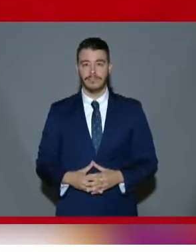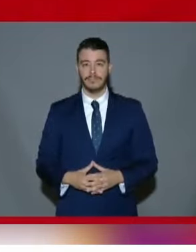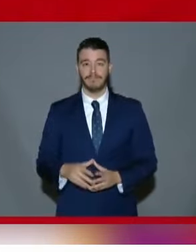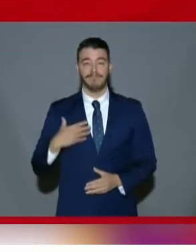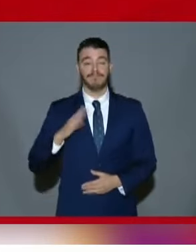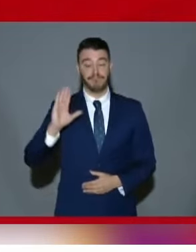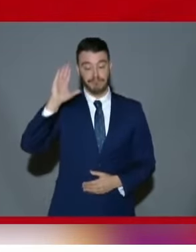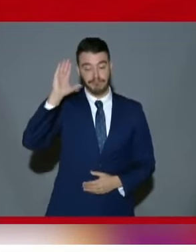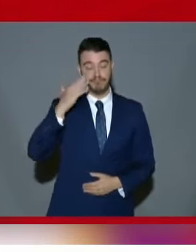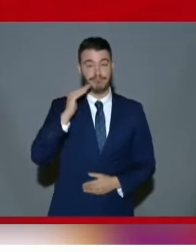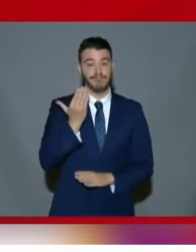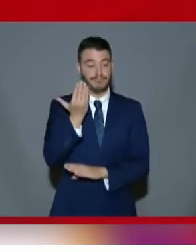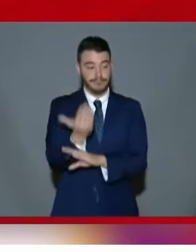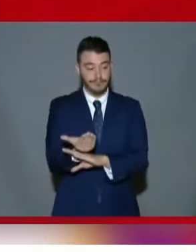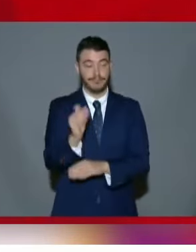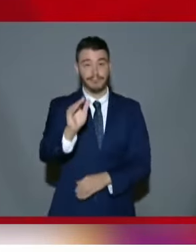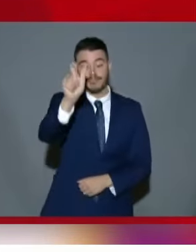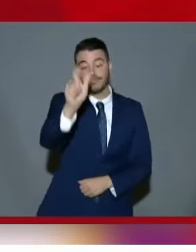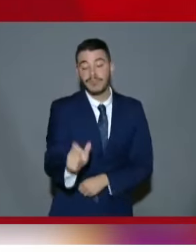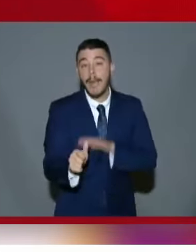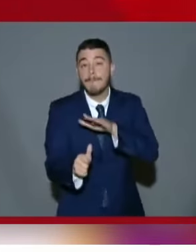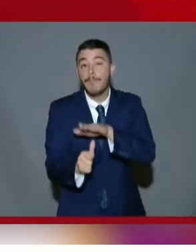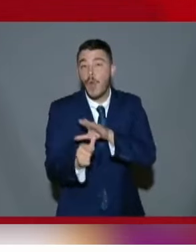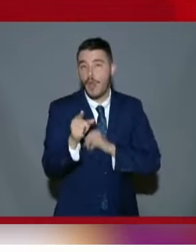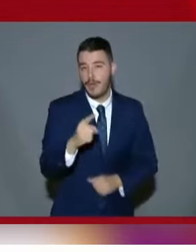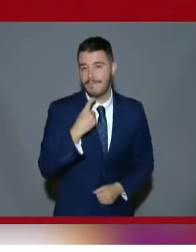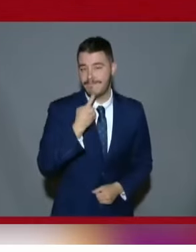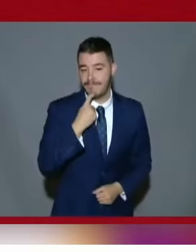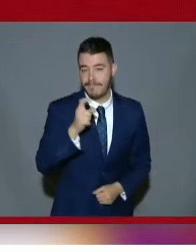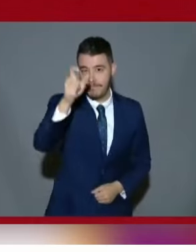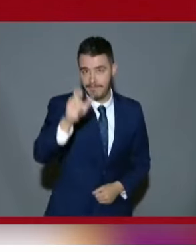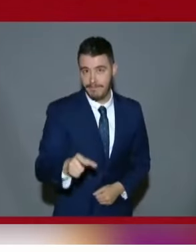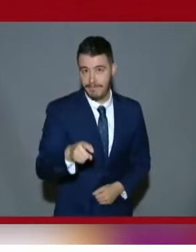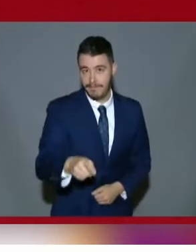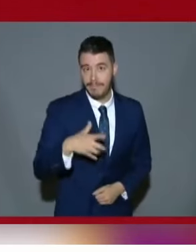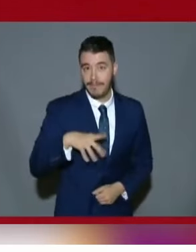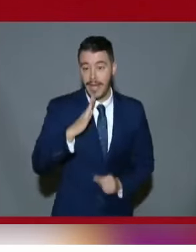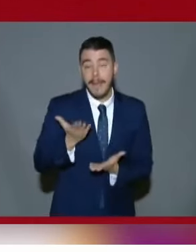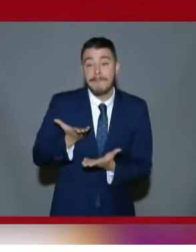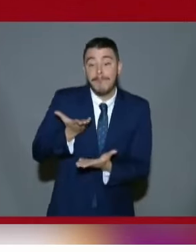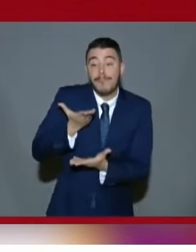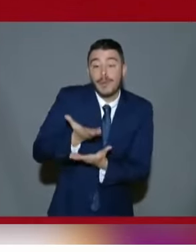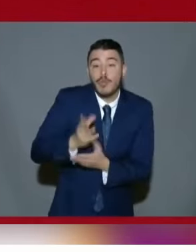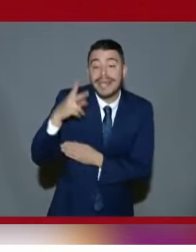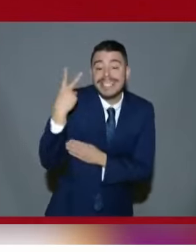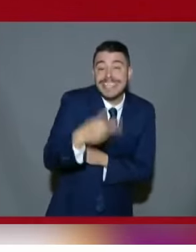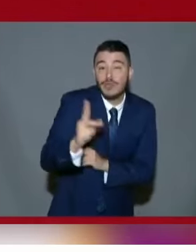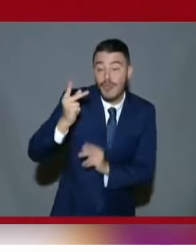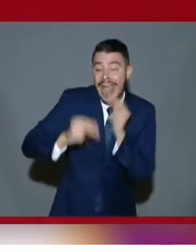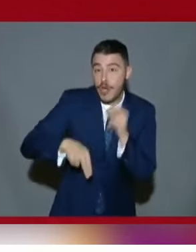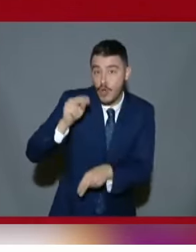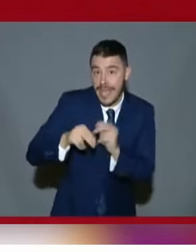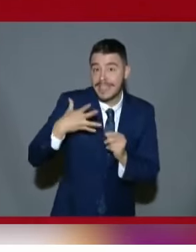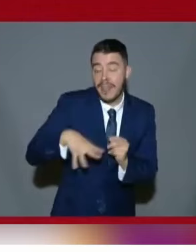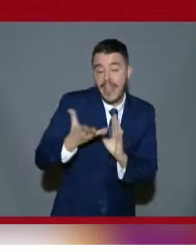Ζήτησα από τον πρόεδρο να αποστείλει την πρότασή του για εκλογές.